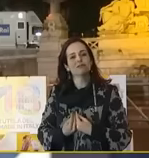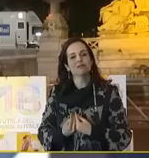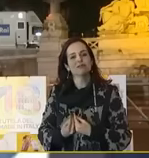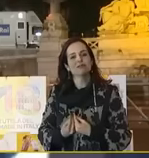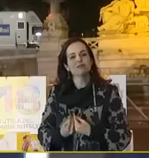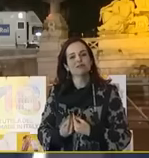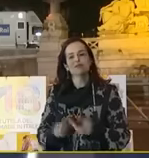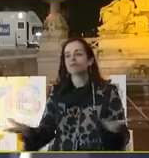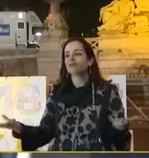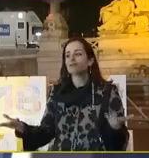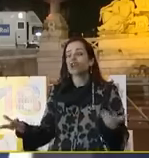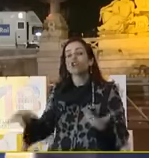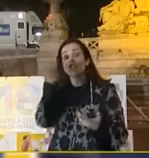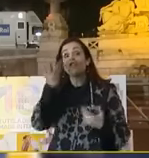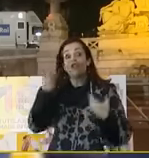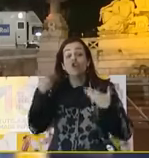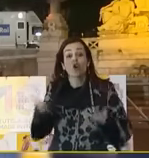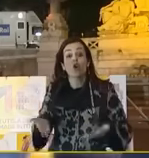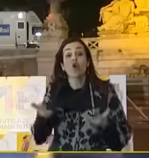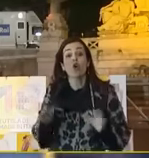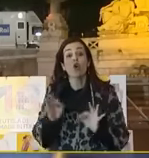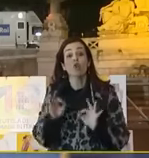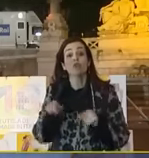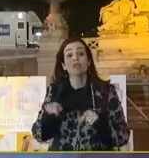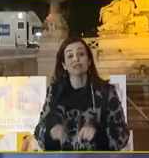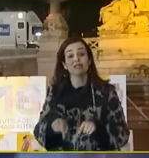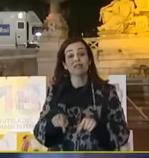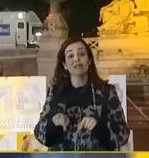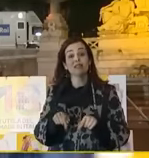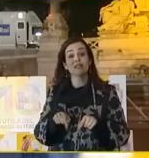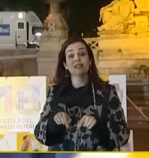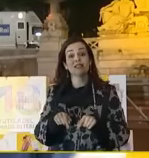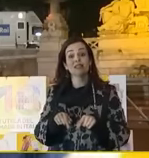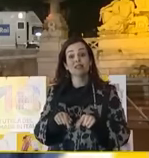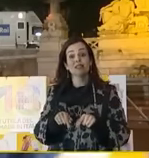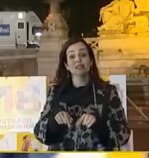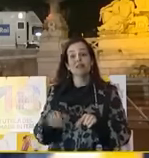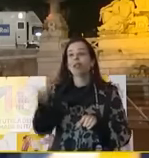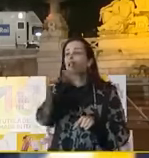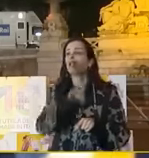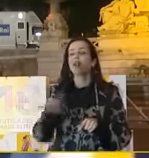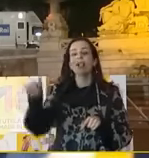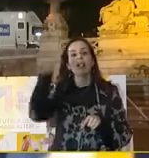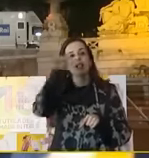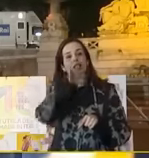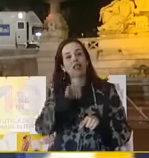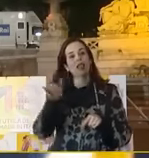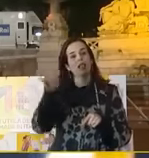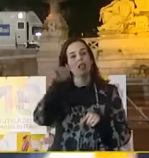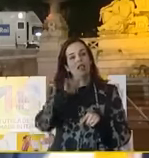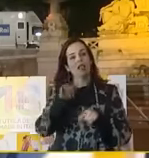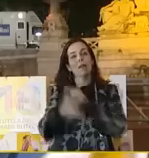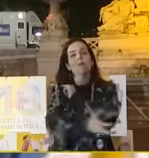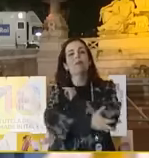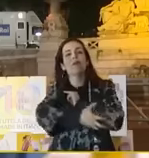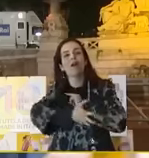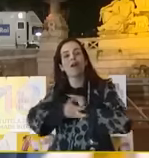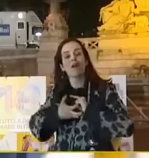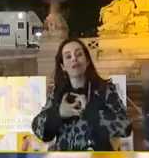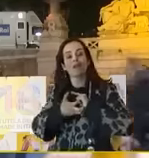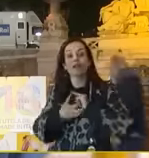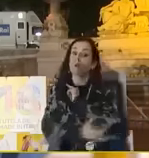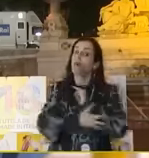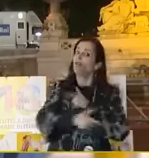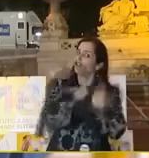E ci vogliono così, no? Galleggianti tra povertà e miseria. Non del tutto in miseria perché altrimenti ci